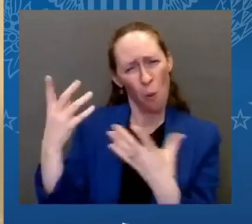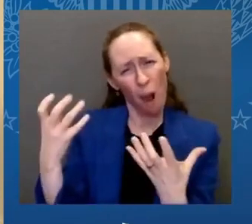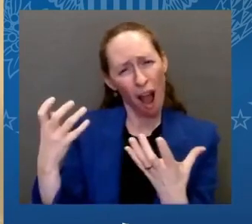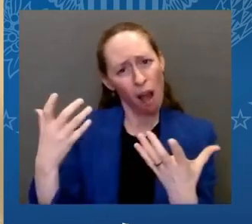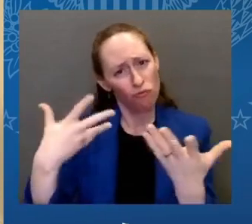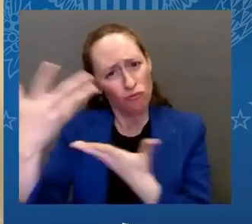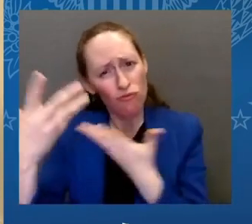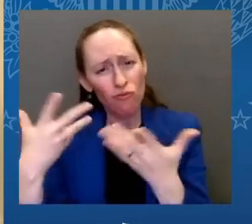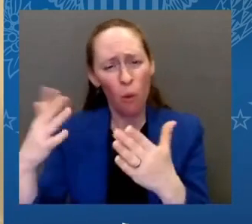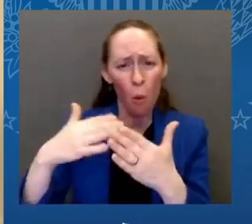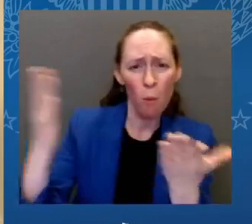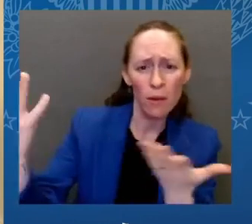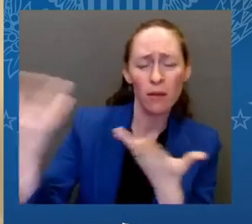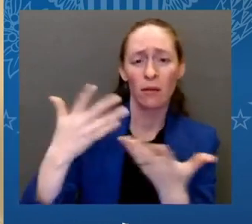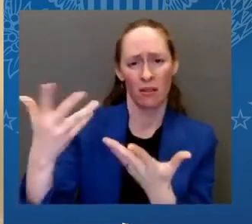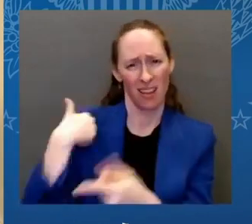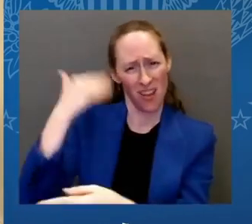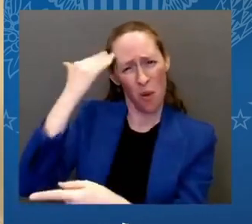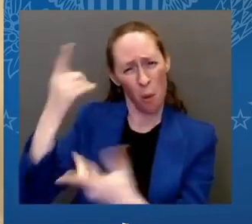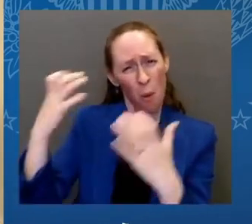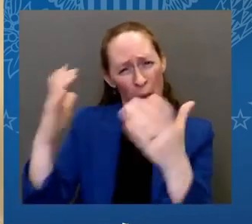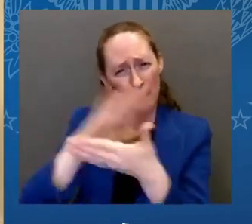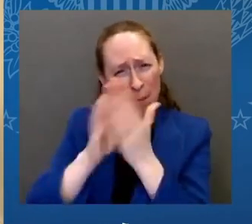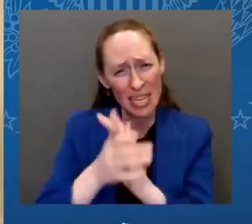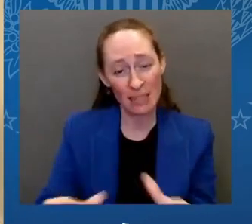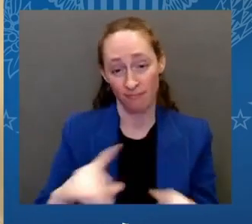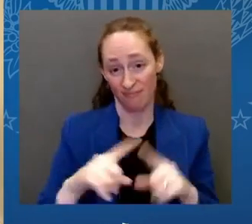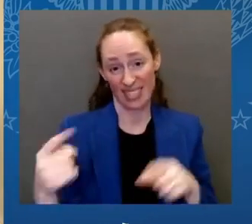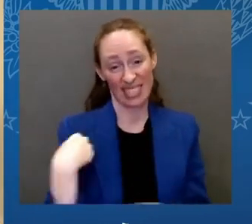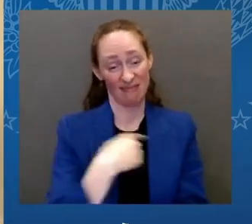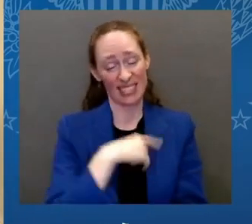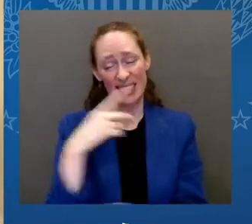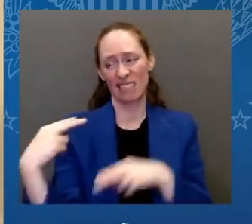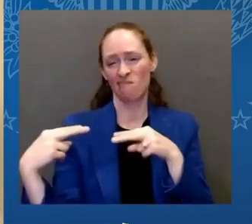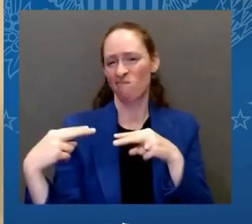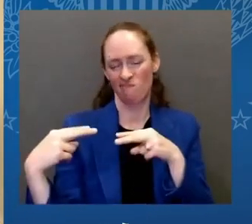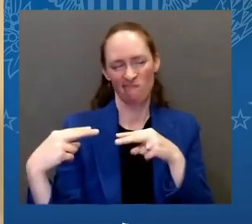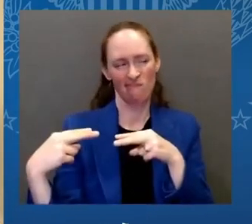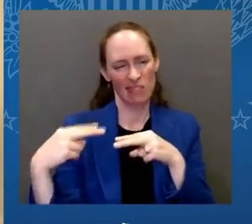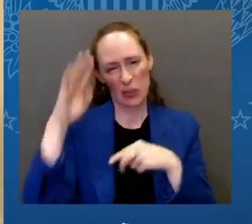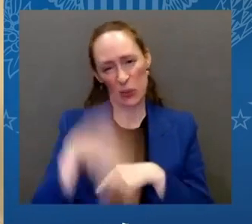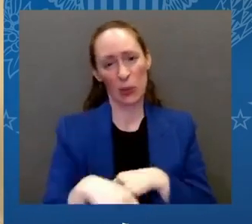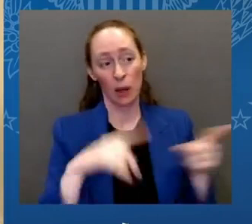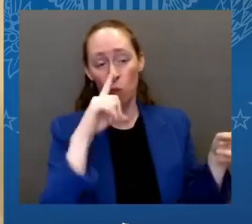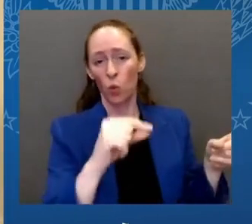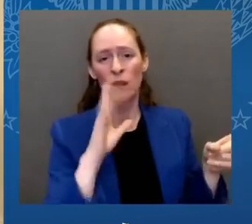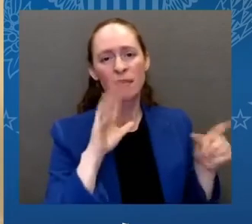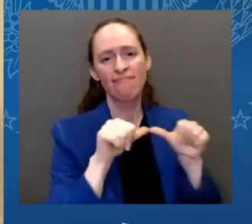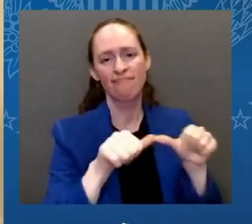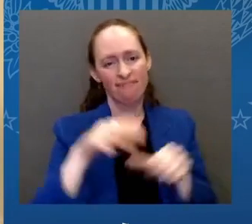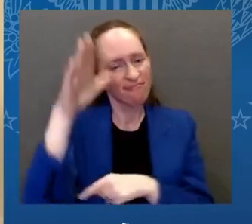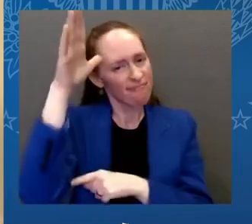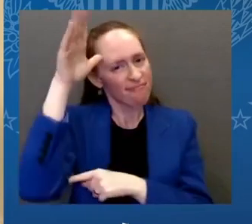відстоювати мир, на відміну від вашого російського противника. І Сполучені